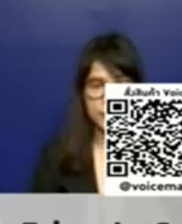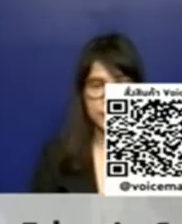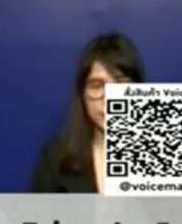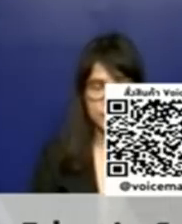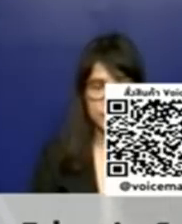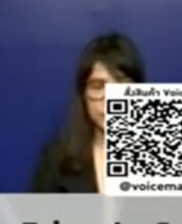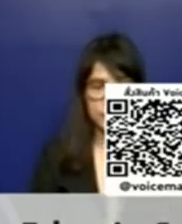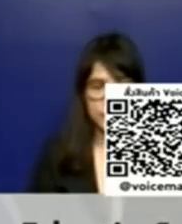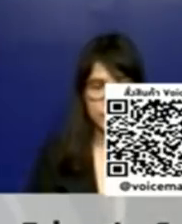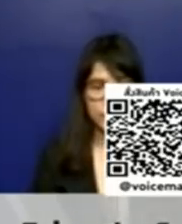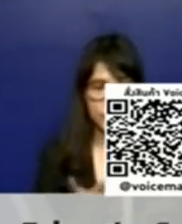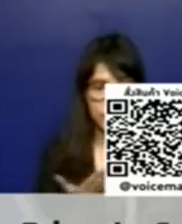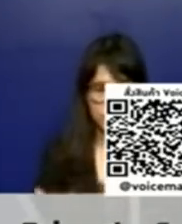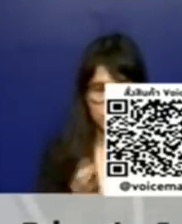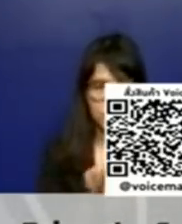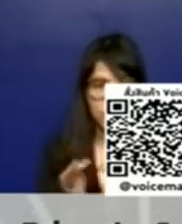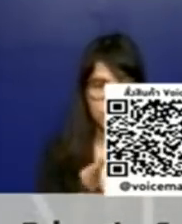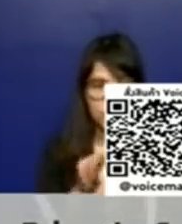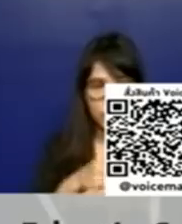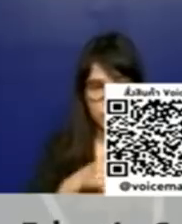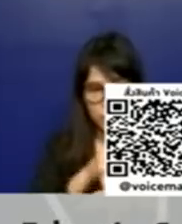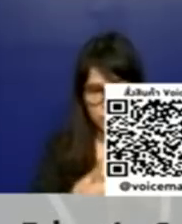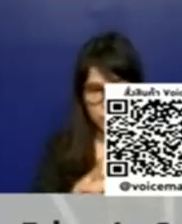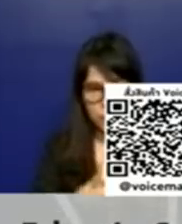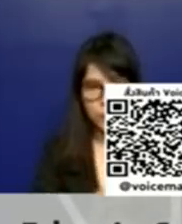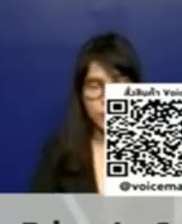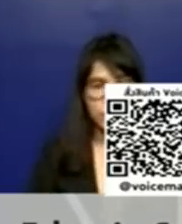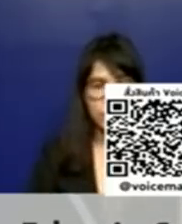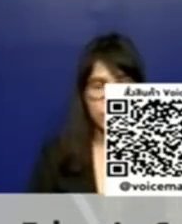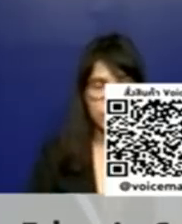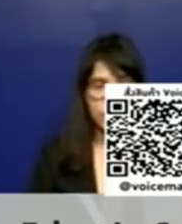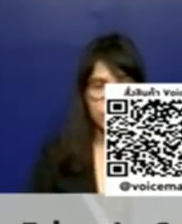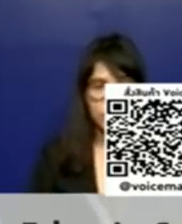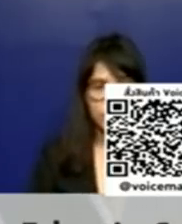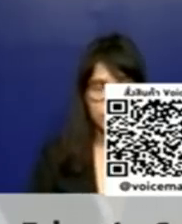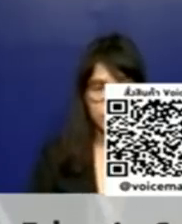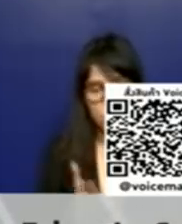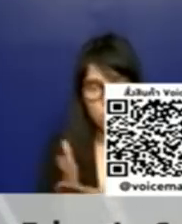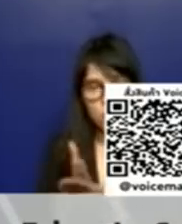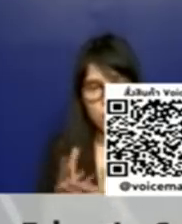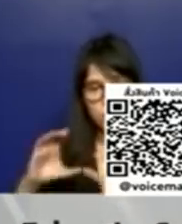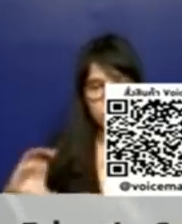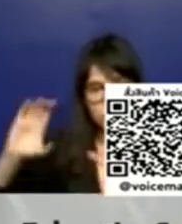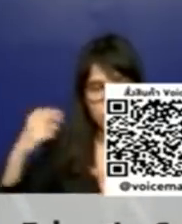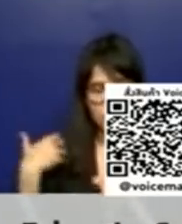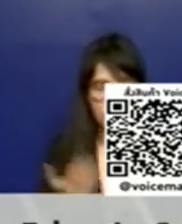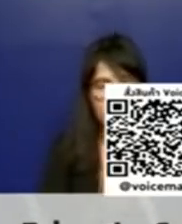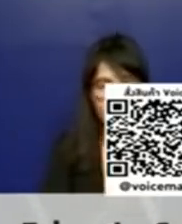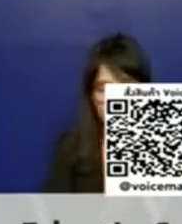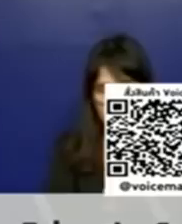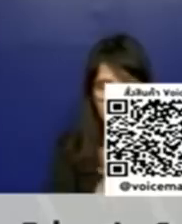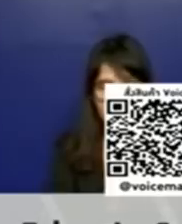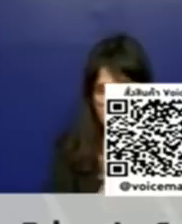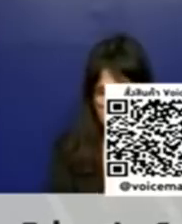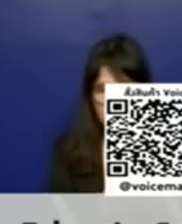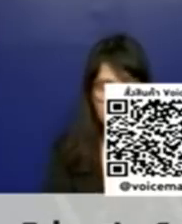ที่มีการทุจริตในการทำสัญญาซื้อขายถุงมือยางมูลค่ากว่าแสนล้านบาทไม่ได้นะฮะเพราะอคสเนี่ยเป็นคนประ